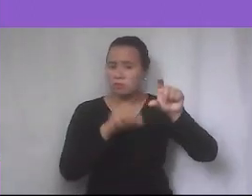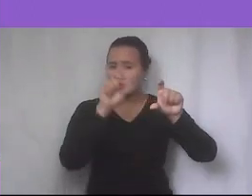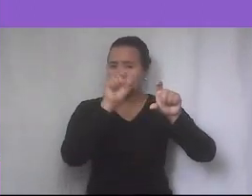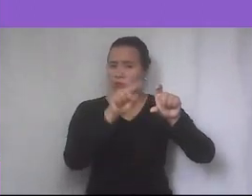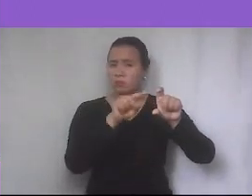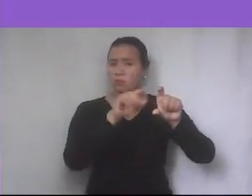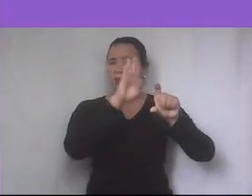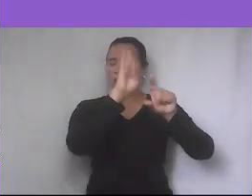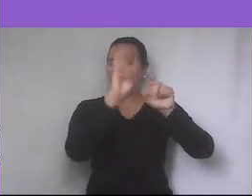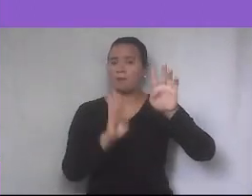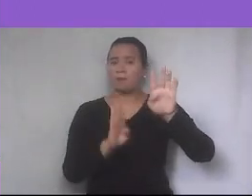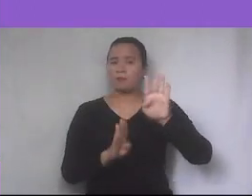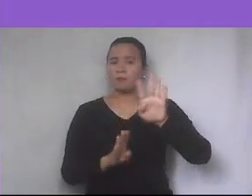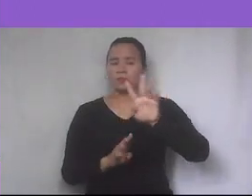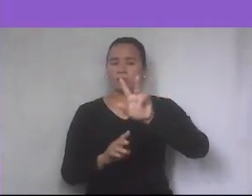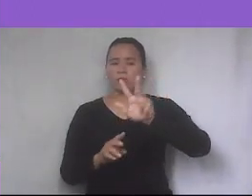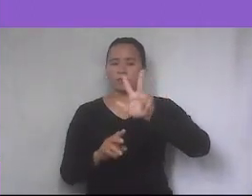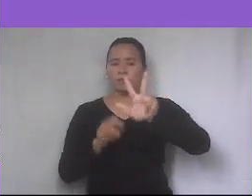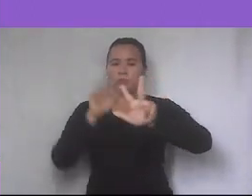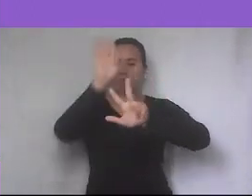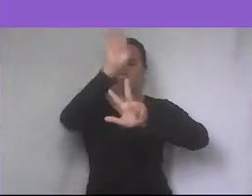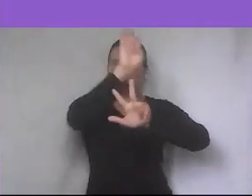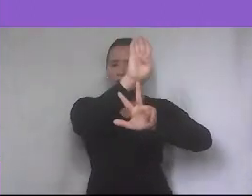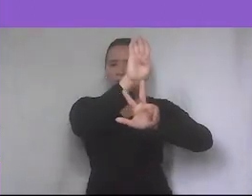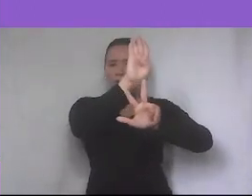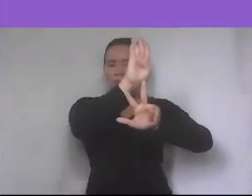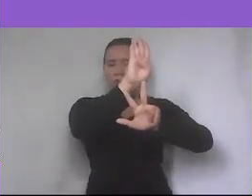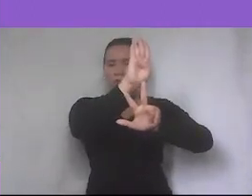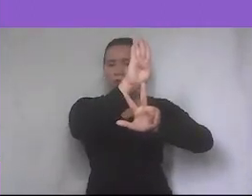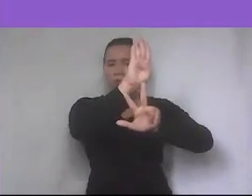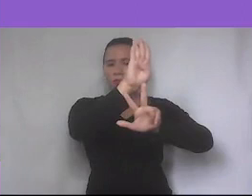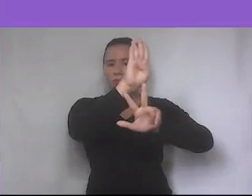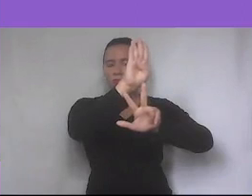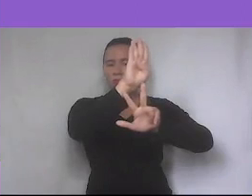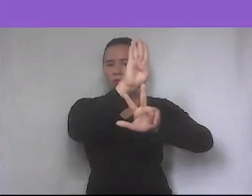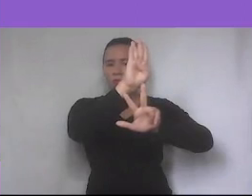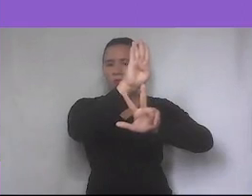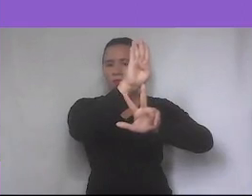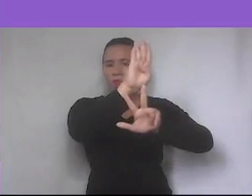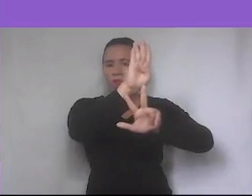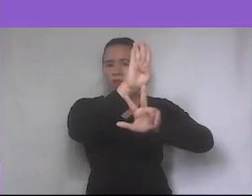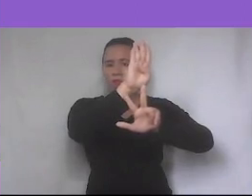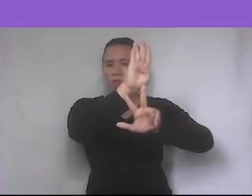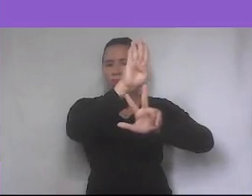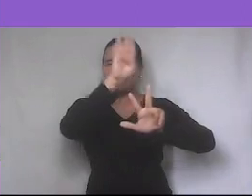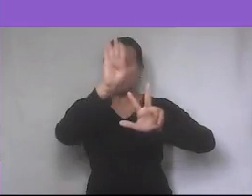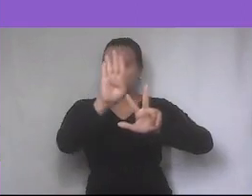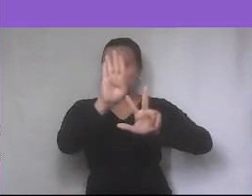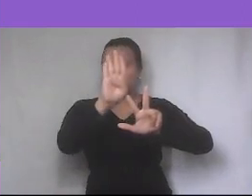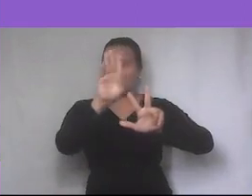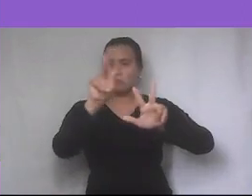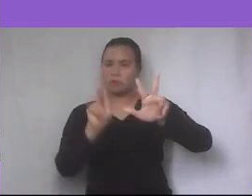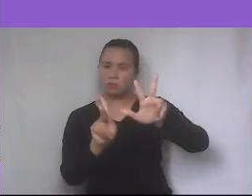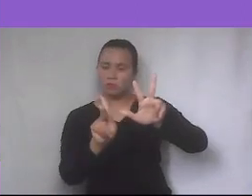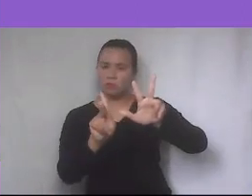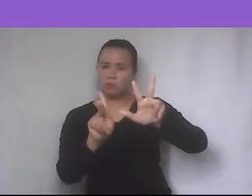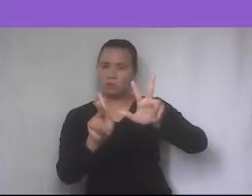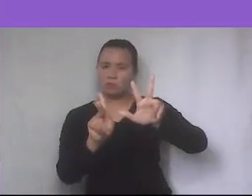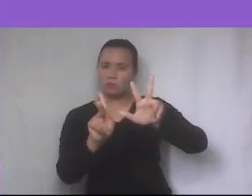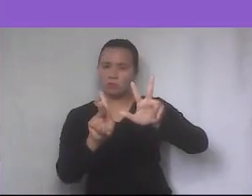B, baboy, nagsisimula sa titik B. At kambing, k, nagsisimula sa titik